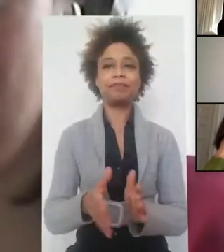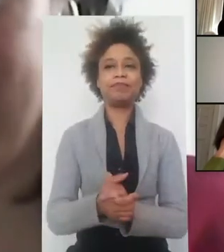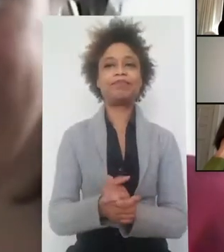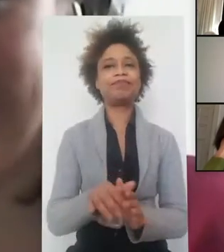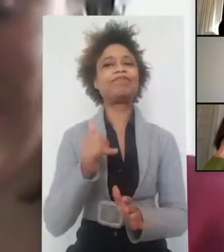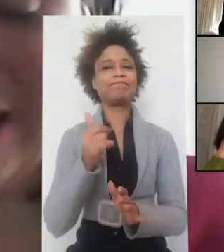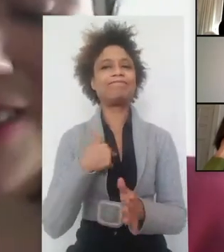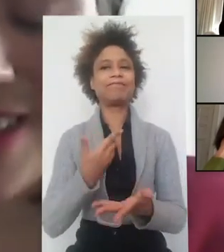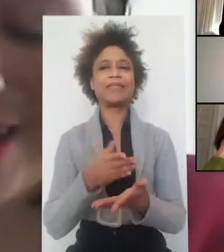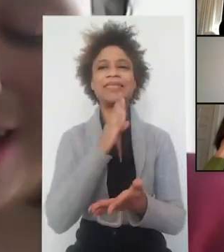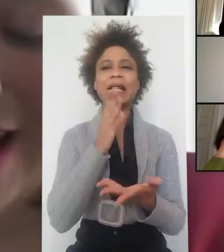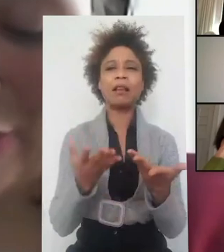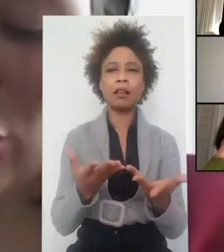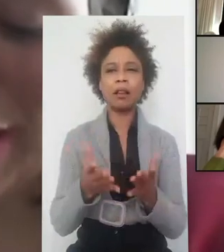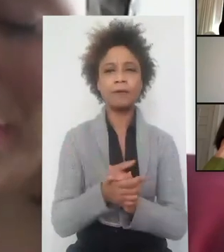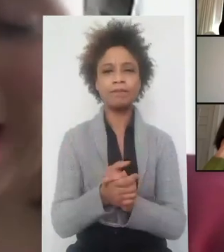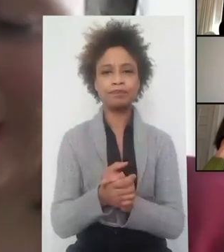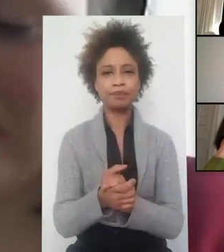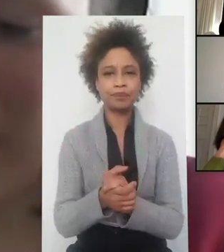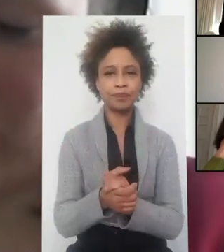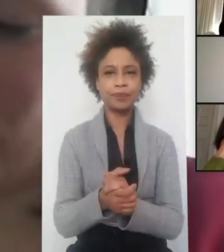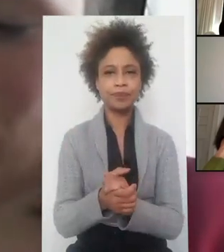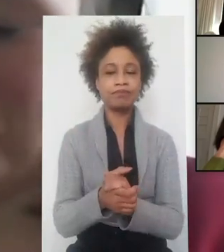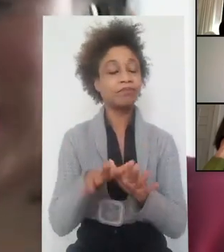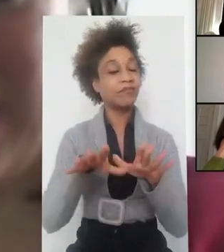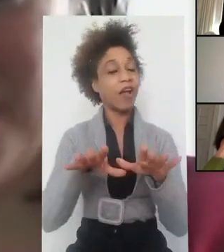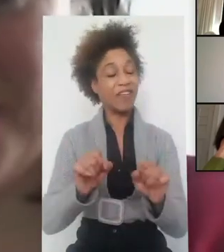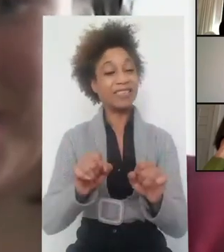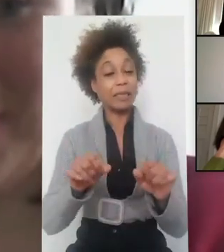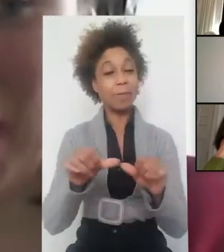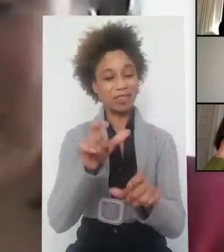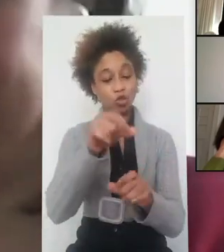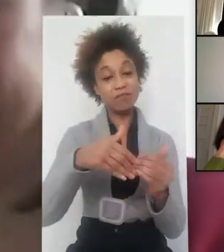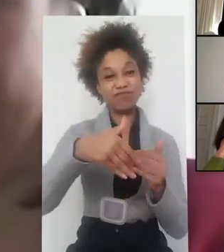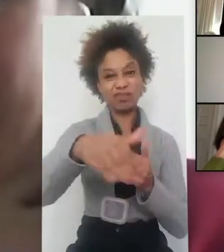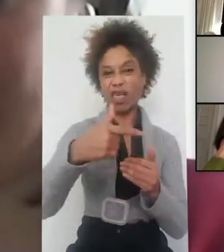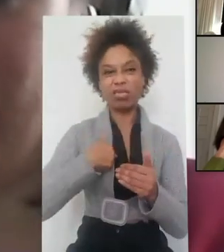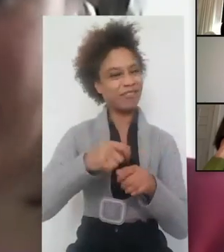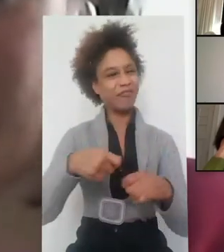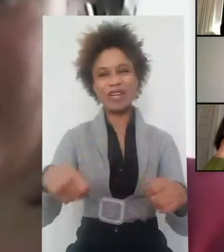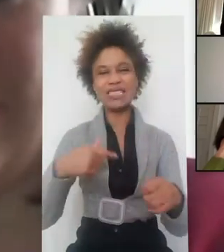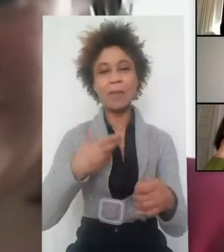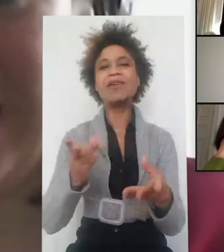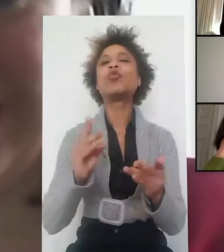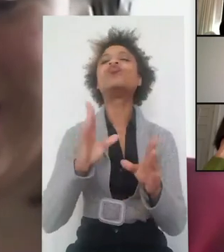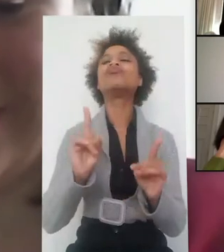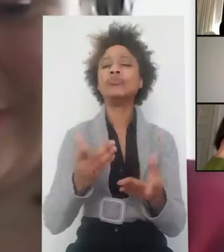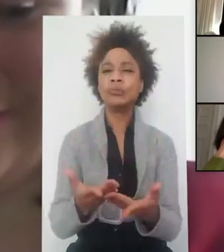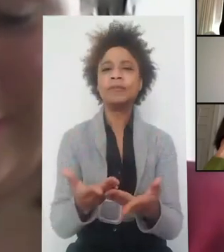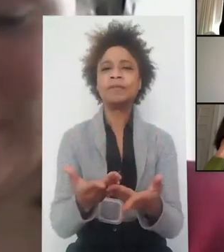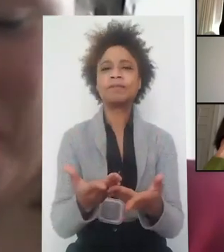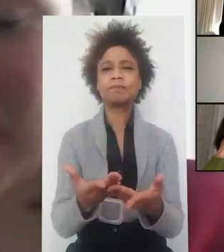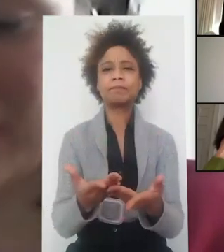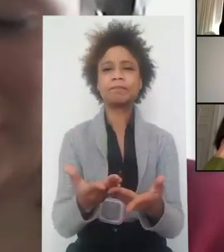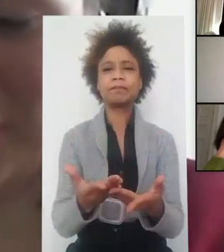de maximale grenzen aan. En zo hebben we eigenlijk een basis kunnen opstellen waarmee ieder festival aan de slag kan. En ik denk